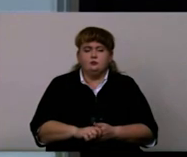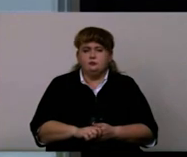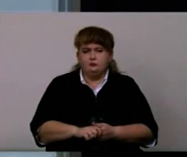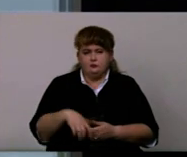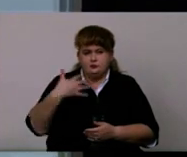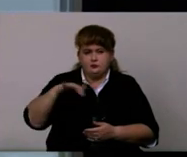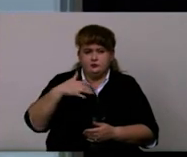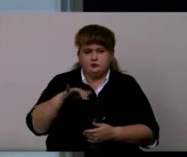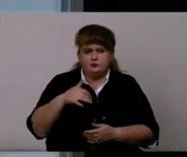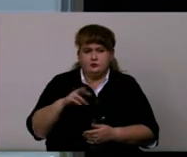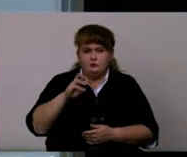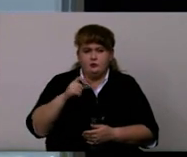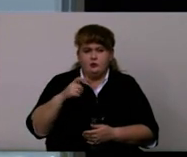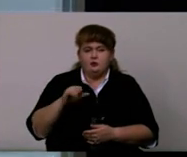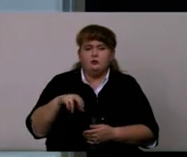50